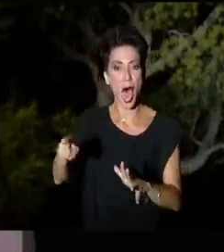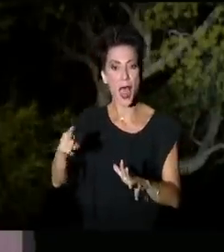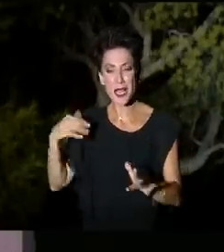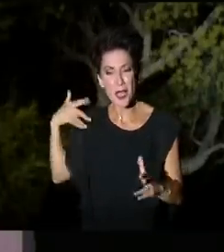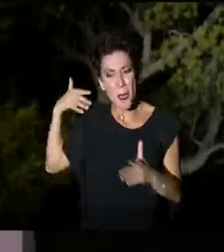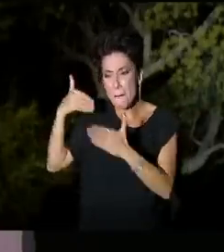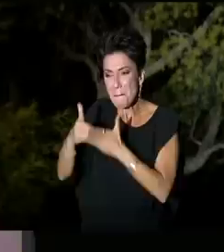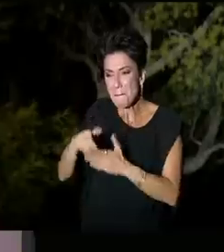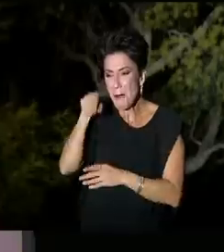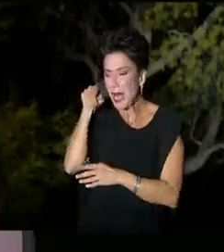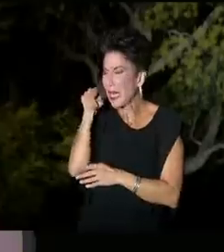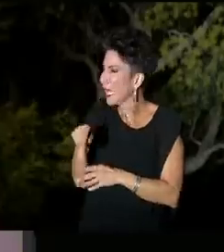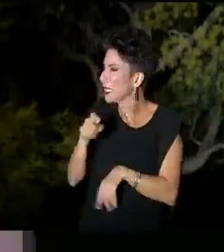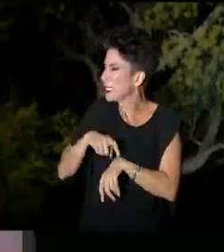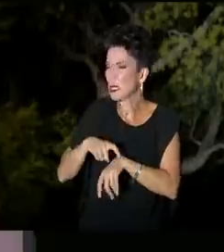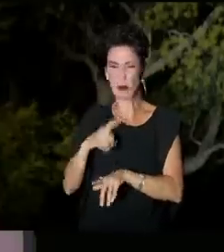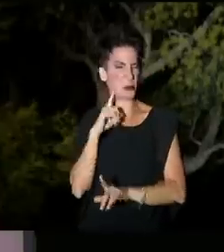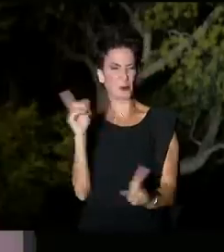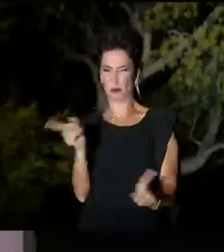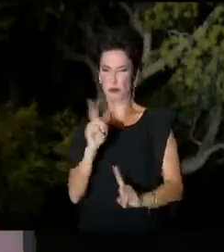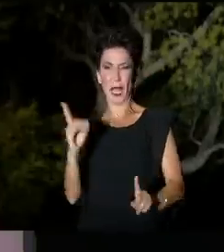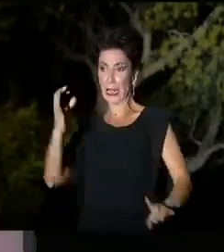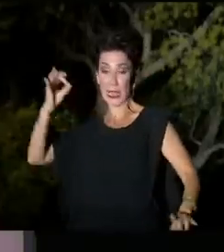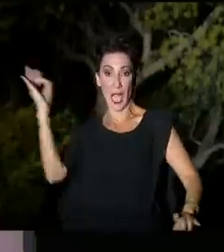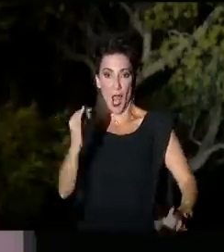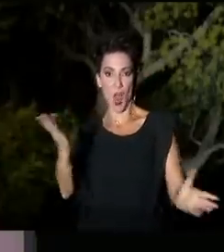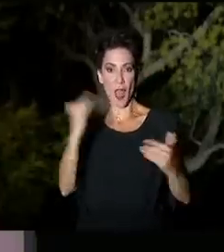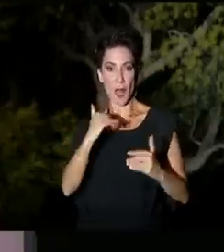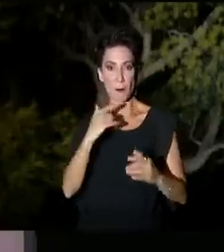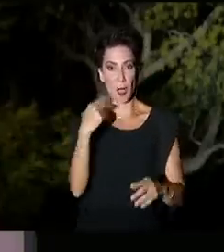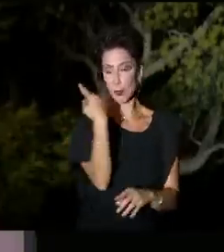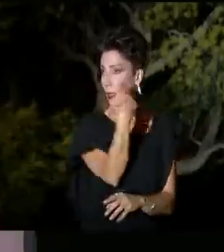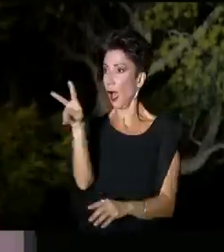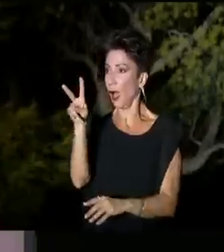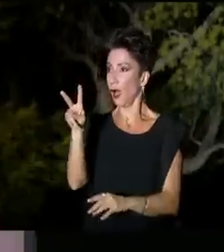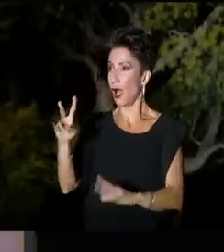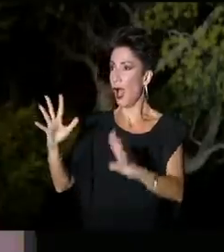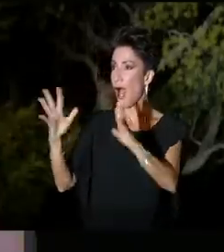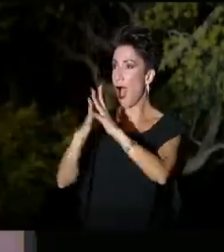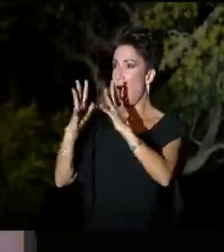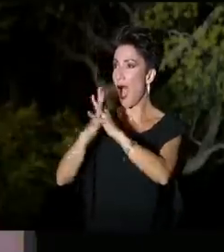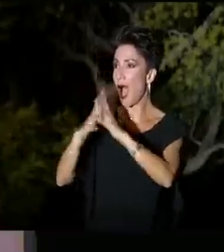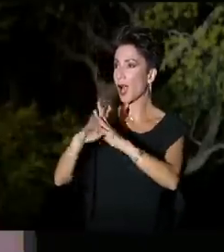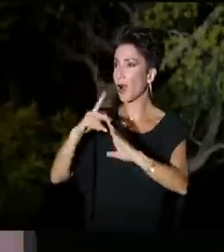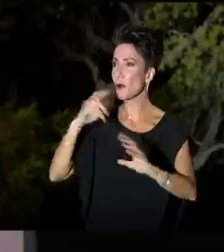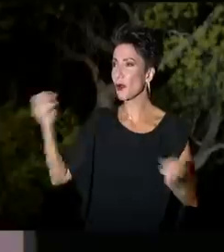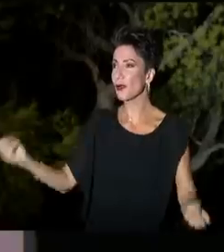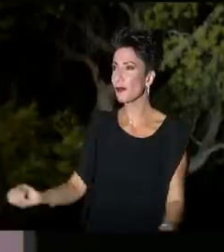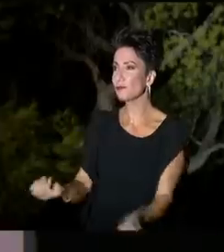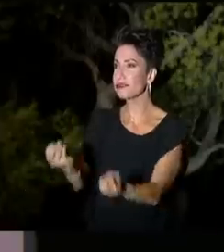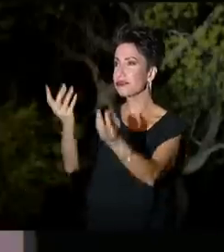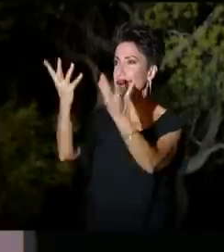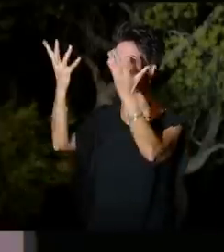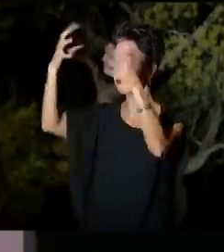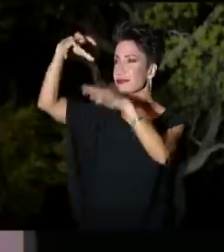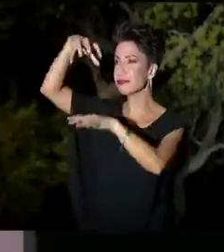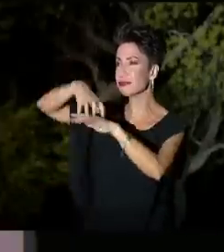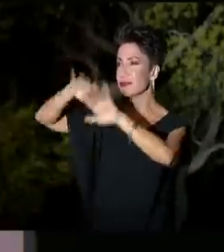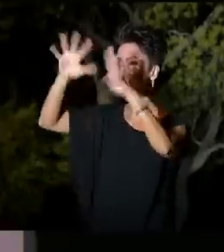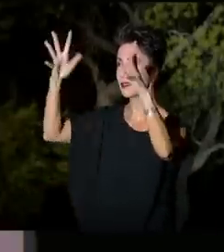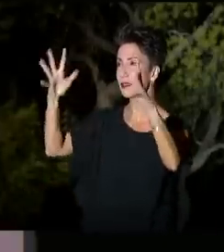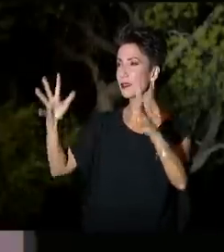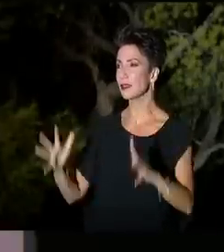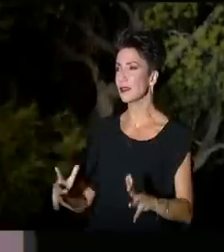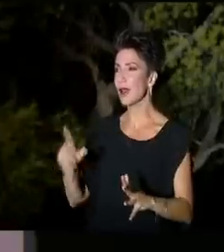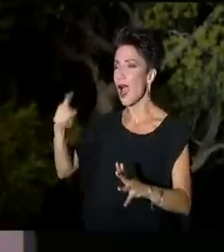δεν υπάρχει τελειότητα σε αυτόν τον κόσμο. Όταν είδα την Ακρόπολη μου αποκαλύφθηκε το θείο. Υπήρξε ένα κοινό